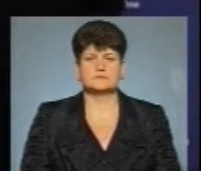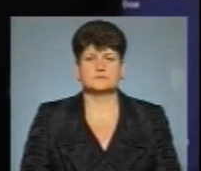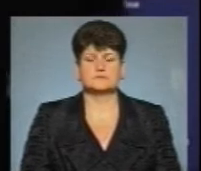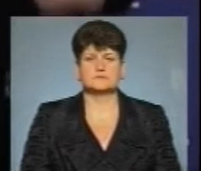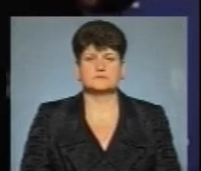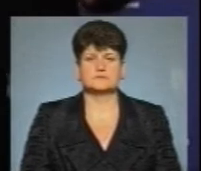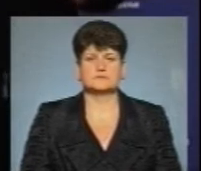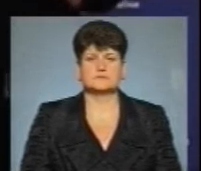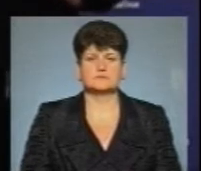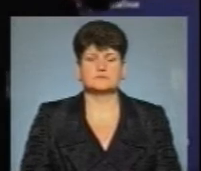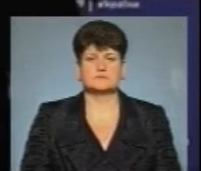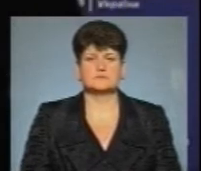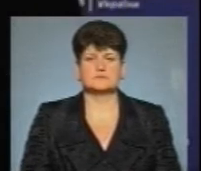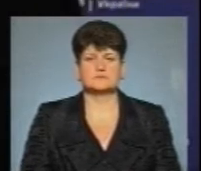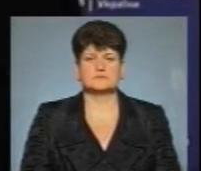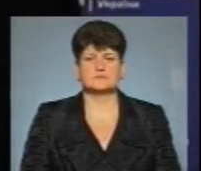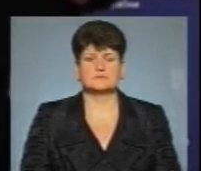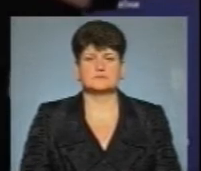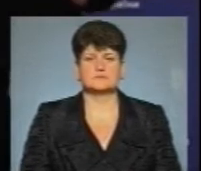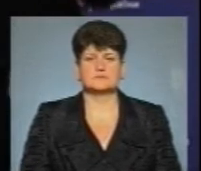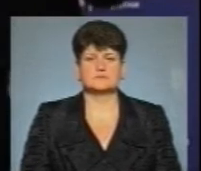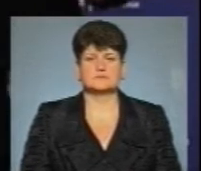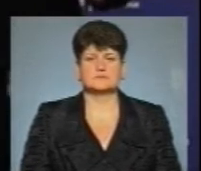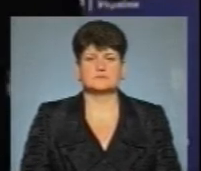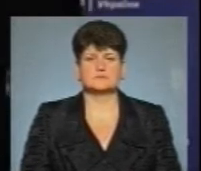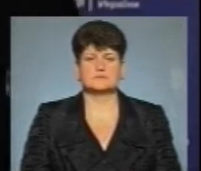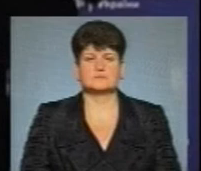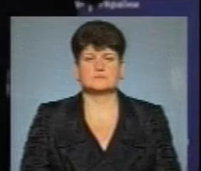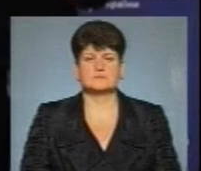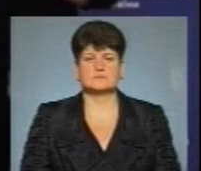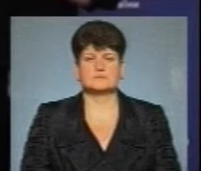них 1791 дитина, а також